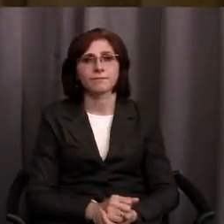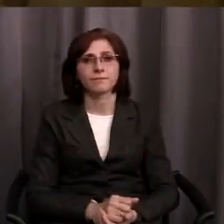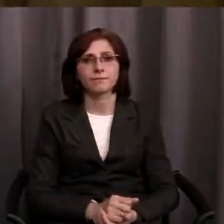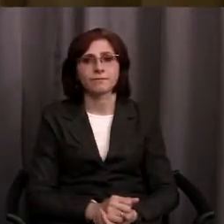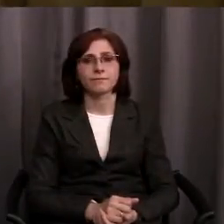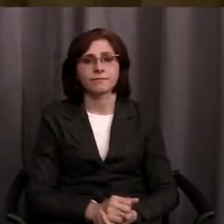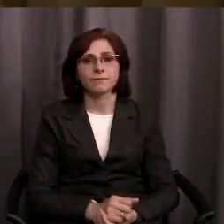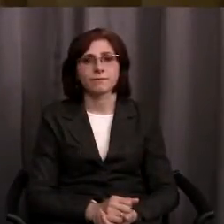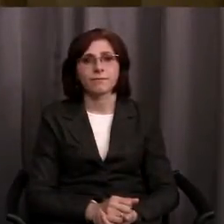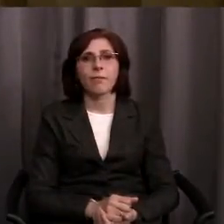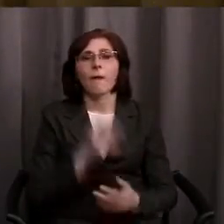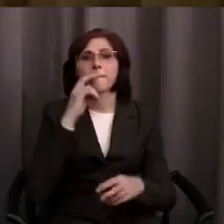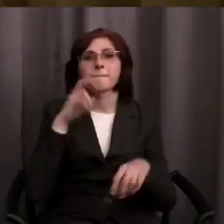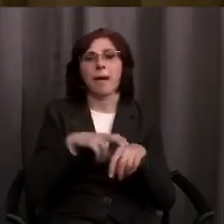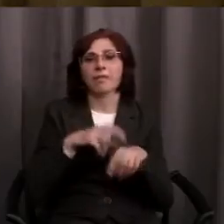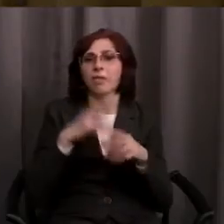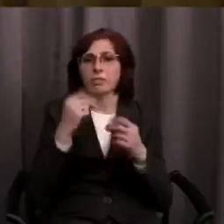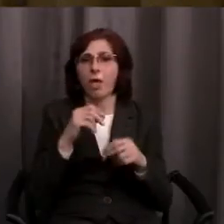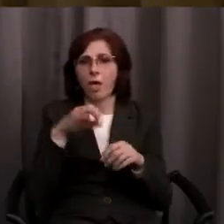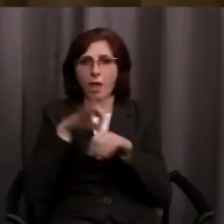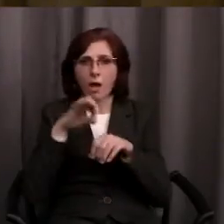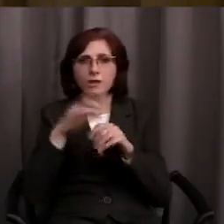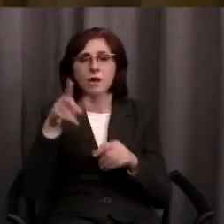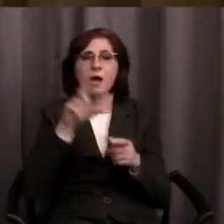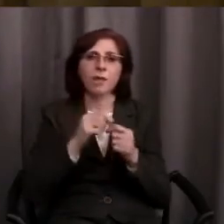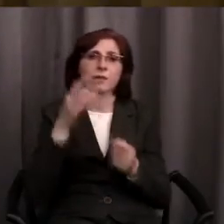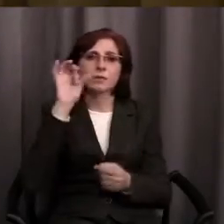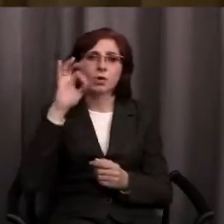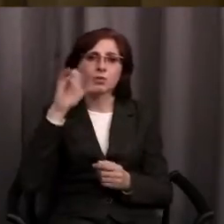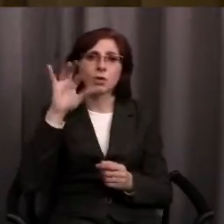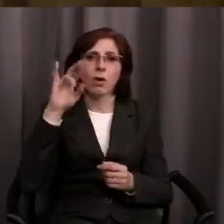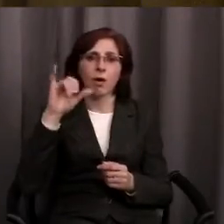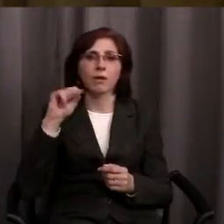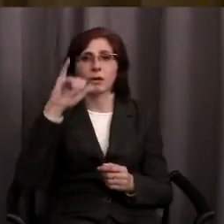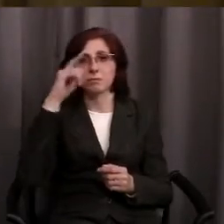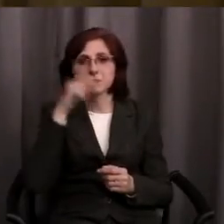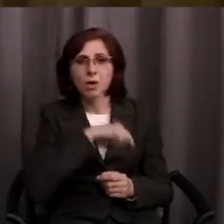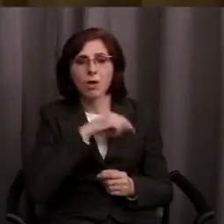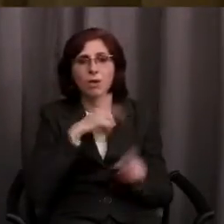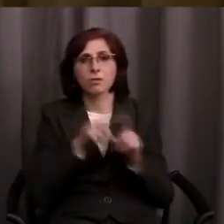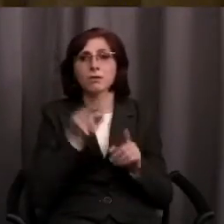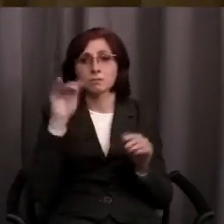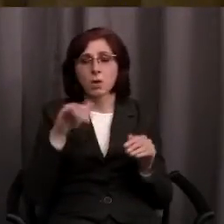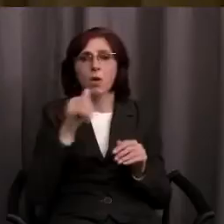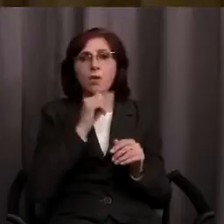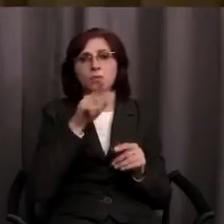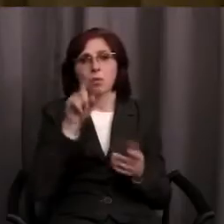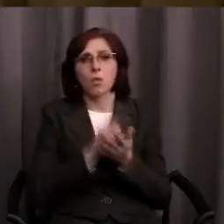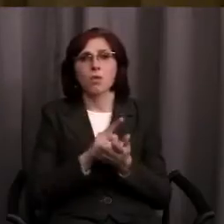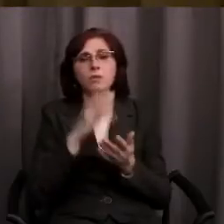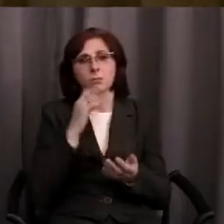Badania nie medyczne, ale socjologiczne i psychologiczne, które by były w stanie rzeczywiście